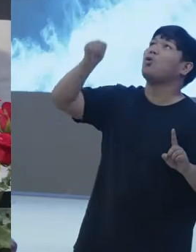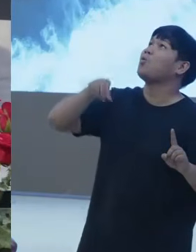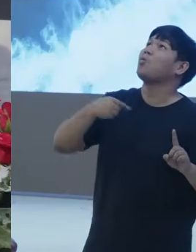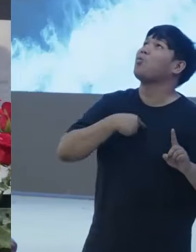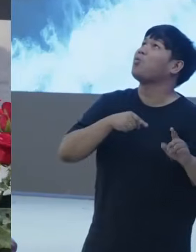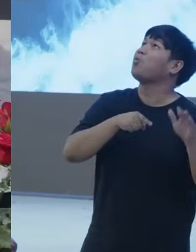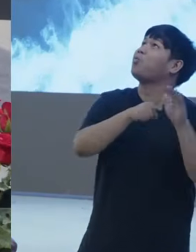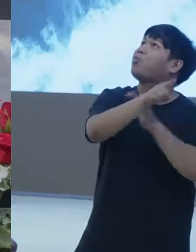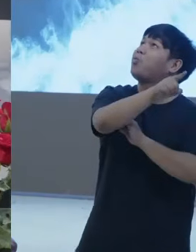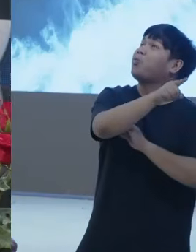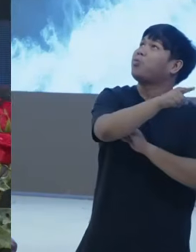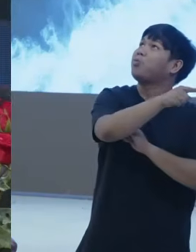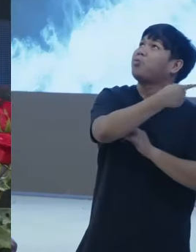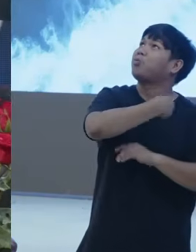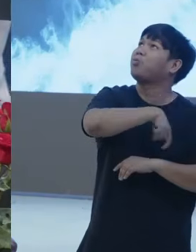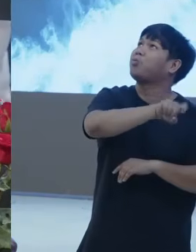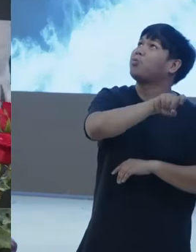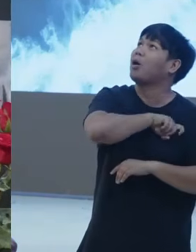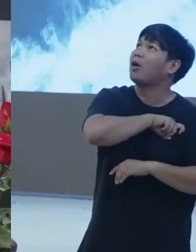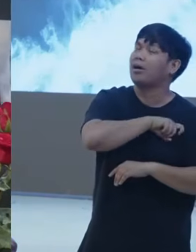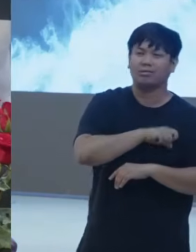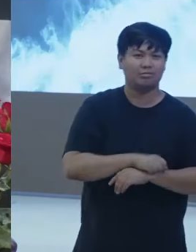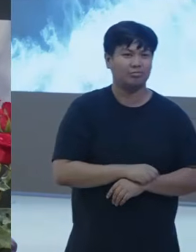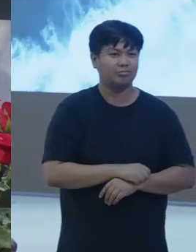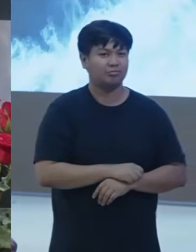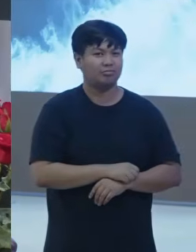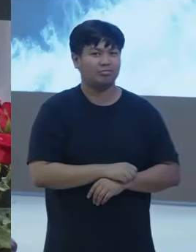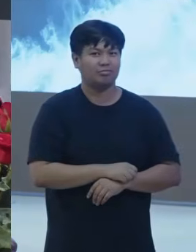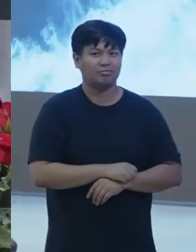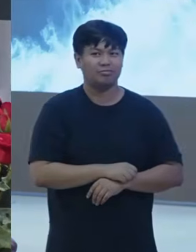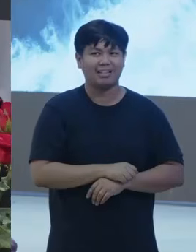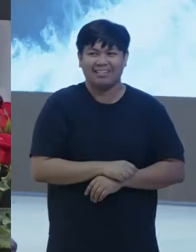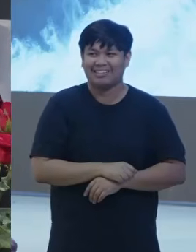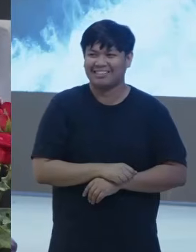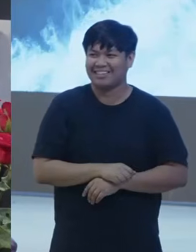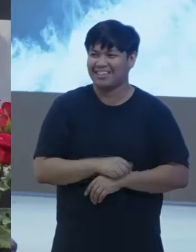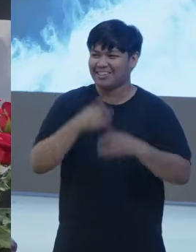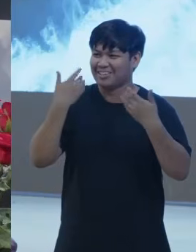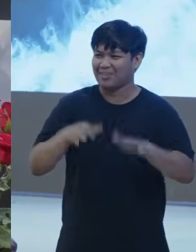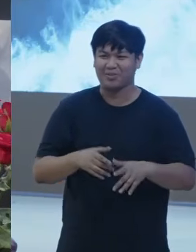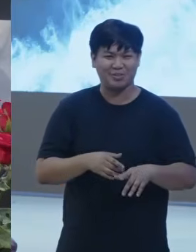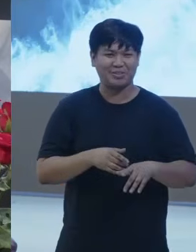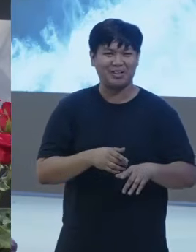"Magbigay ka ng gospel doon." Sabi niya, ayoko silang maligtas.